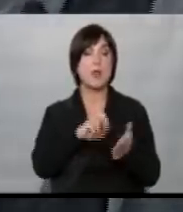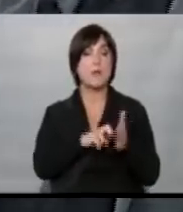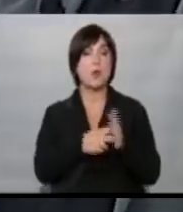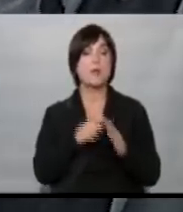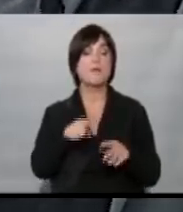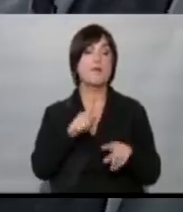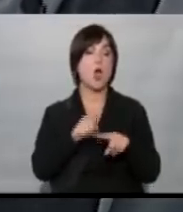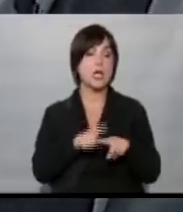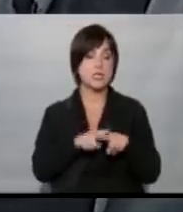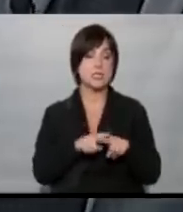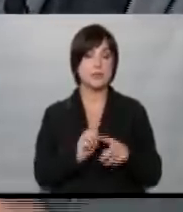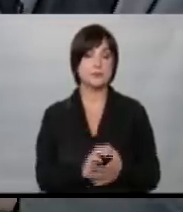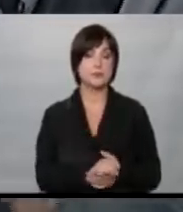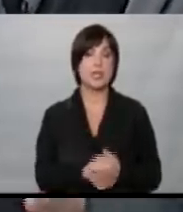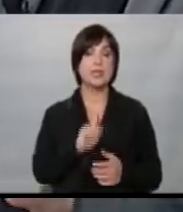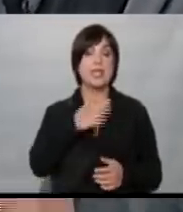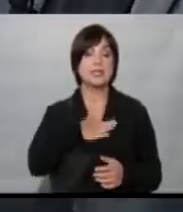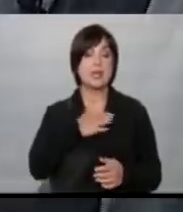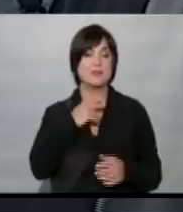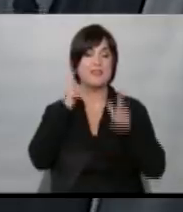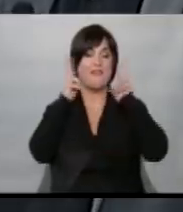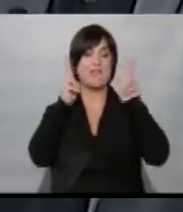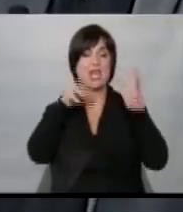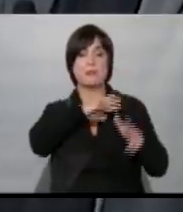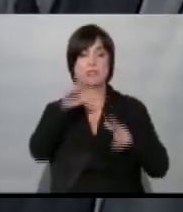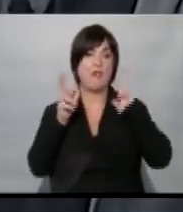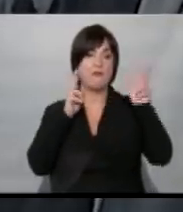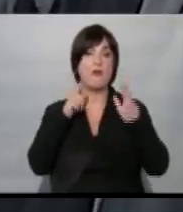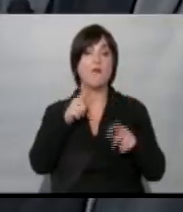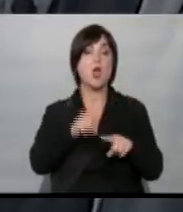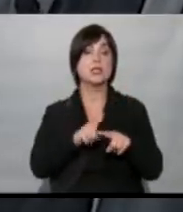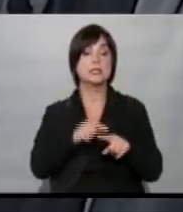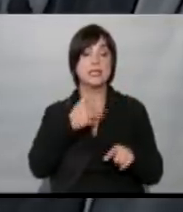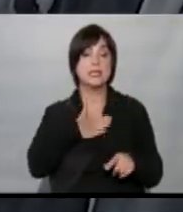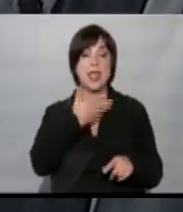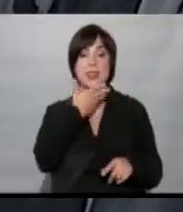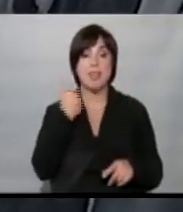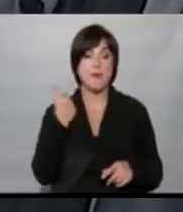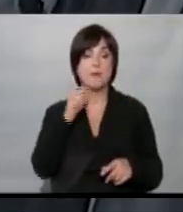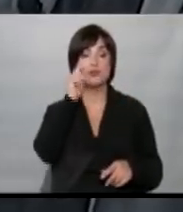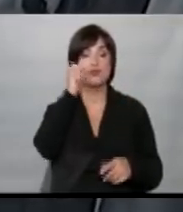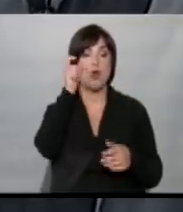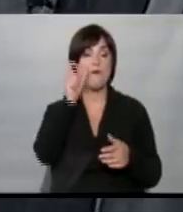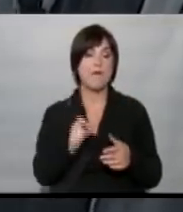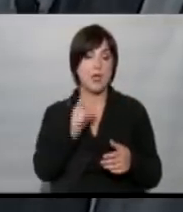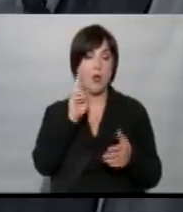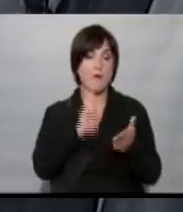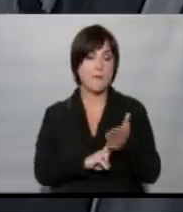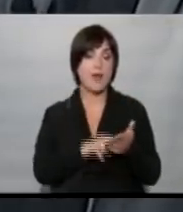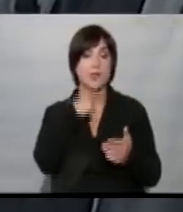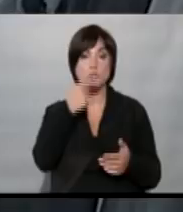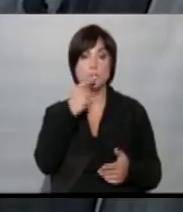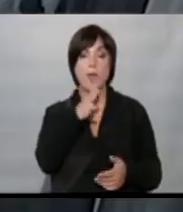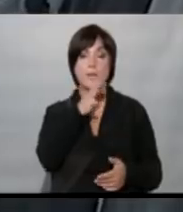во Грција. Младен, да не сегам да се надвикуваме. Во Грција ние немаме никакви човекови права да зборуваме